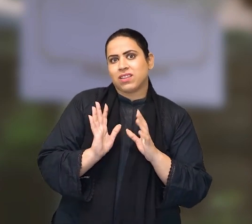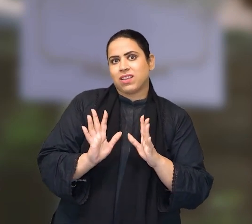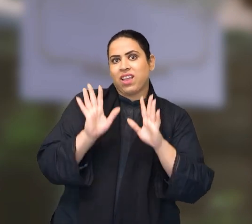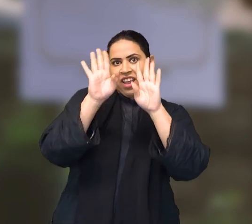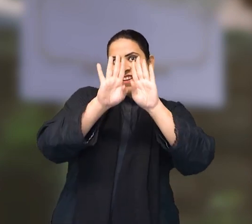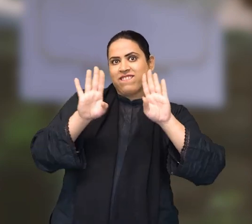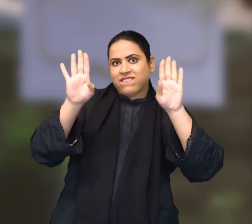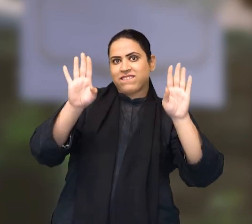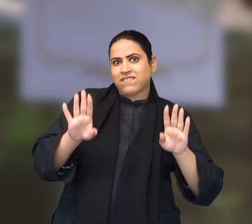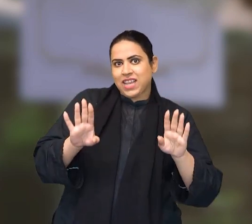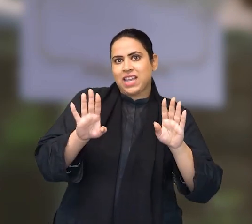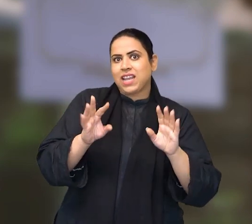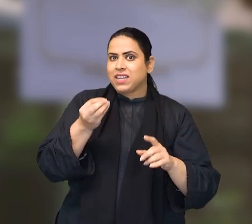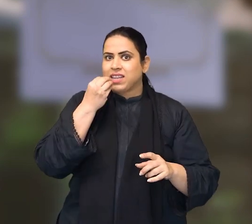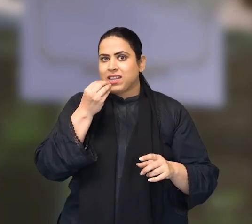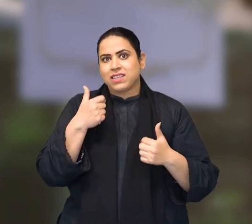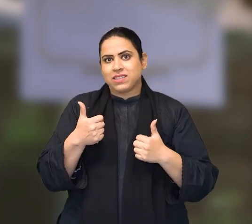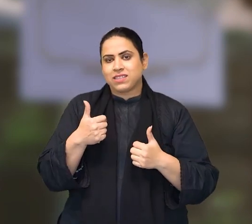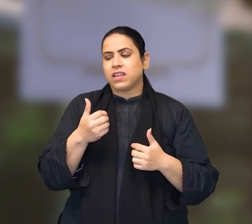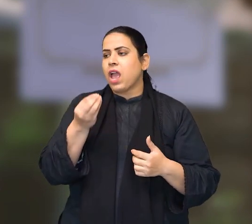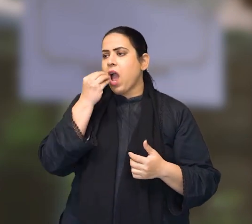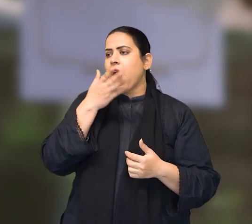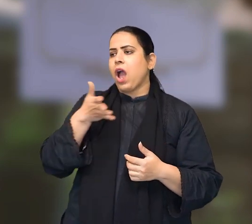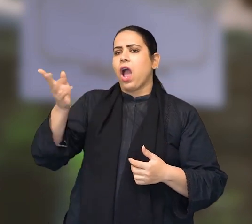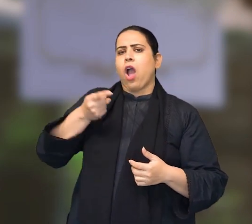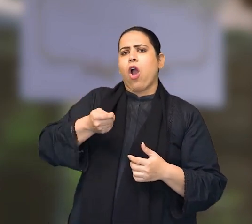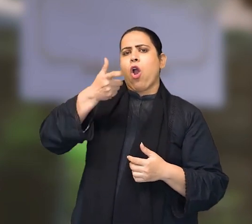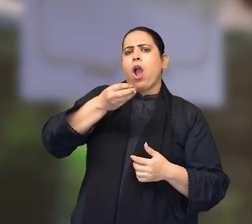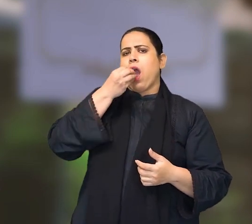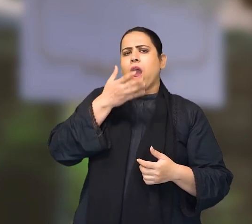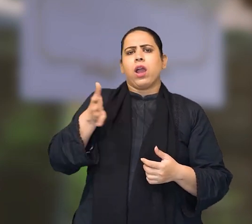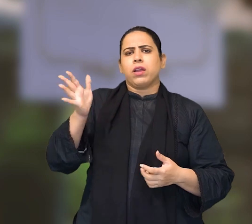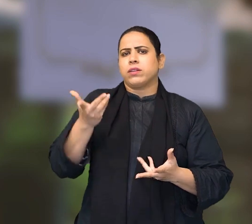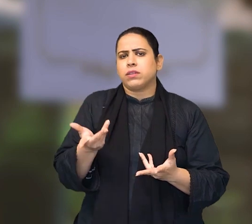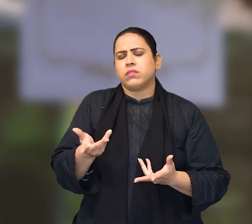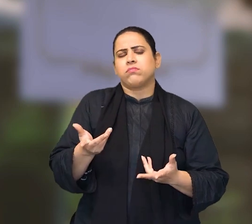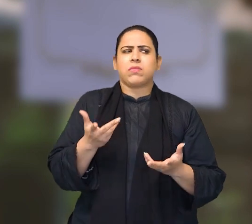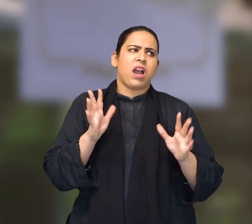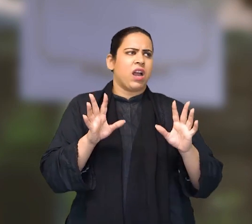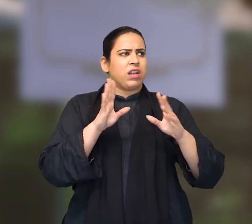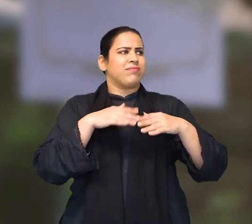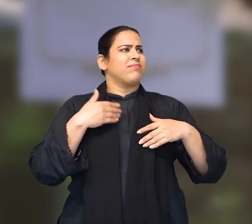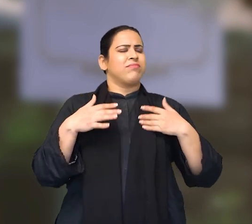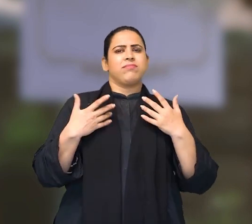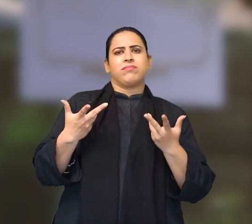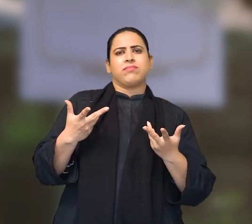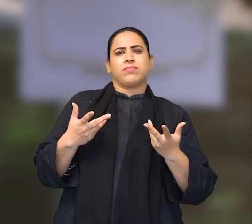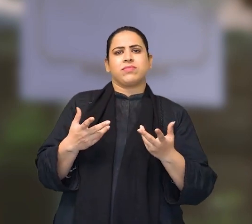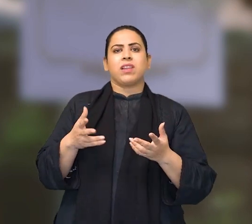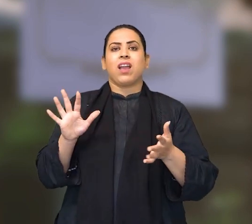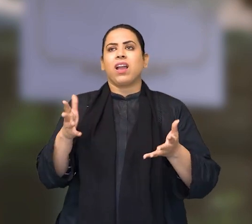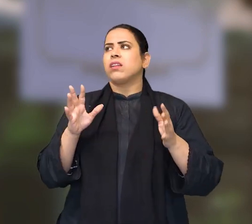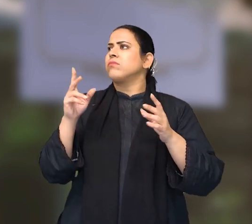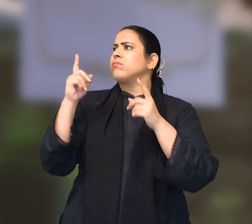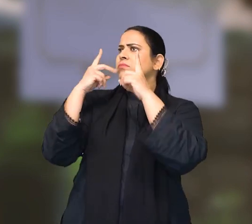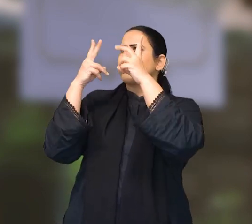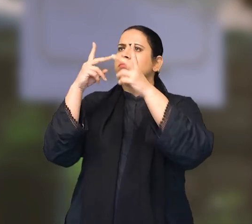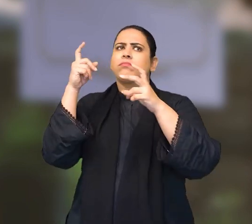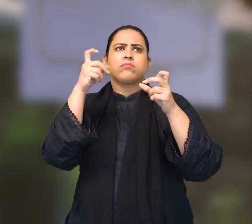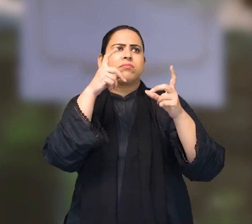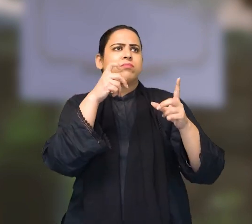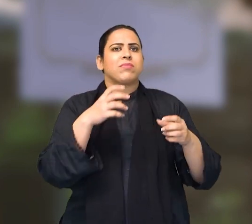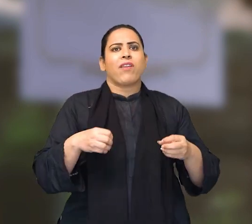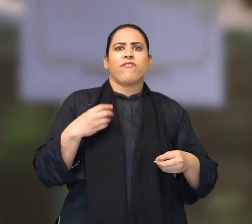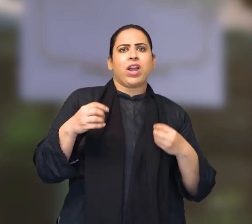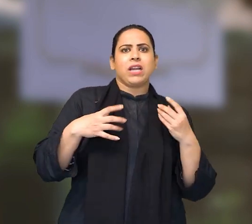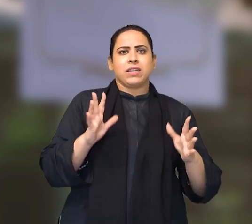देखें शादियाँ होती हैं या किसी रेस्टोरेंट जाके खाना होता है और लाइक वी डोंट हैव एज सच एंटरटेनमेंट कि कुछ आए दिन